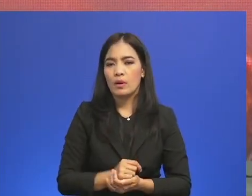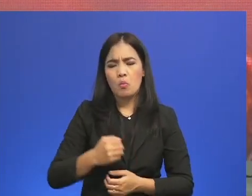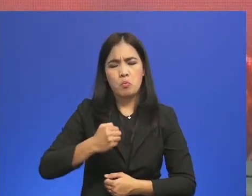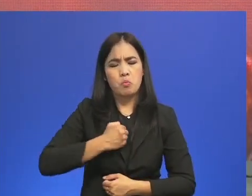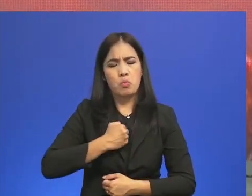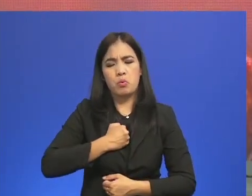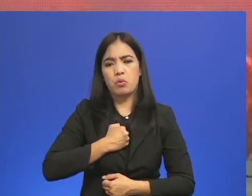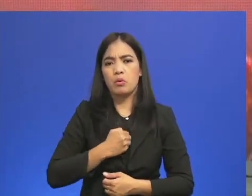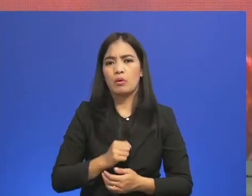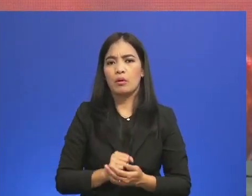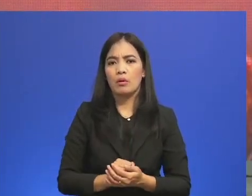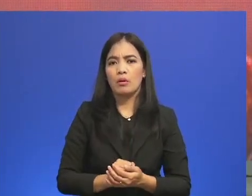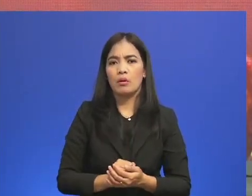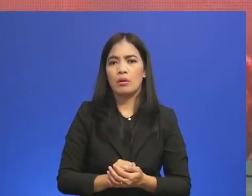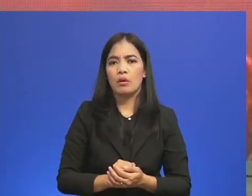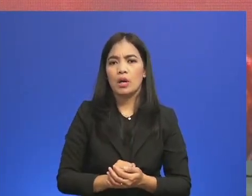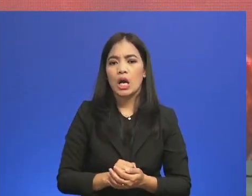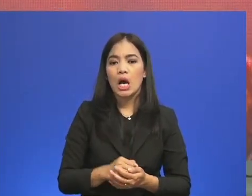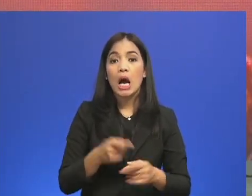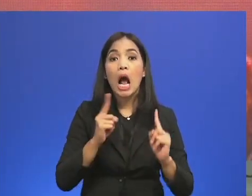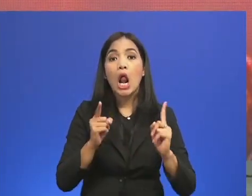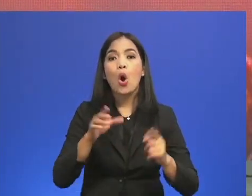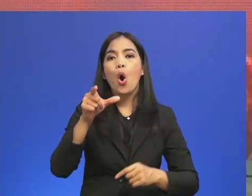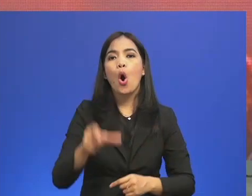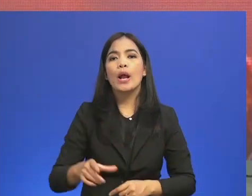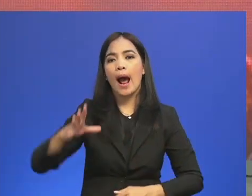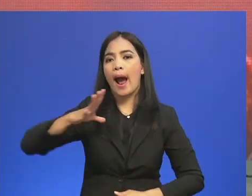Angkuh. Terutama mereka yang kaya.